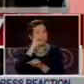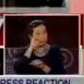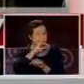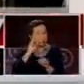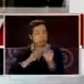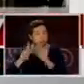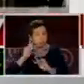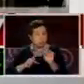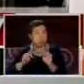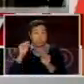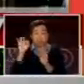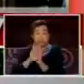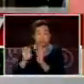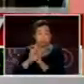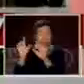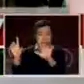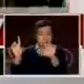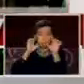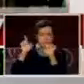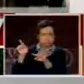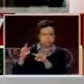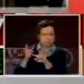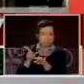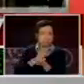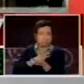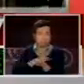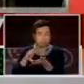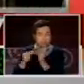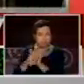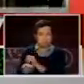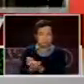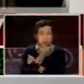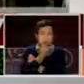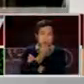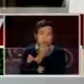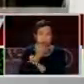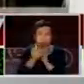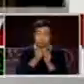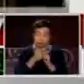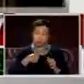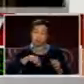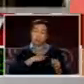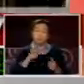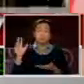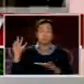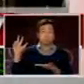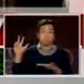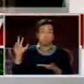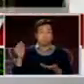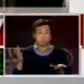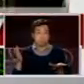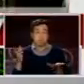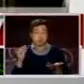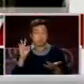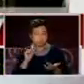hatulan natin may sala yan, di, ibig lang sa, dahil crooked siya, di ibig lang sabihin tayo, honest tayo. Ngayon, kung lahat pala